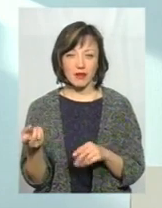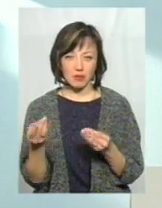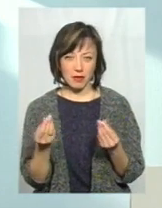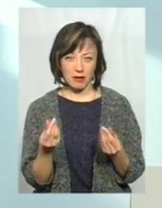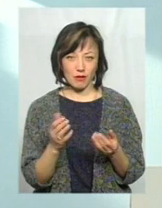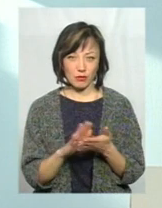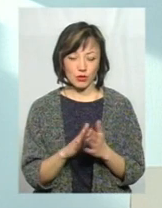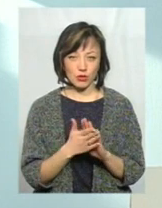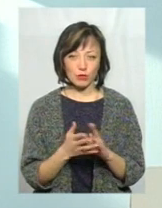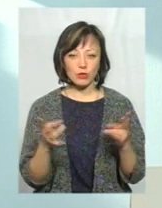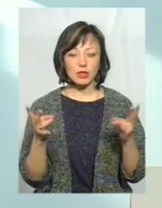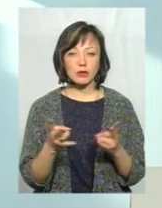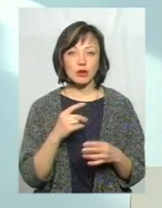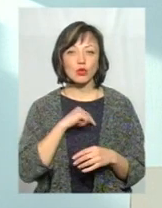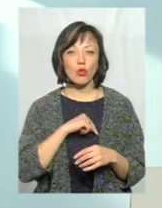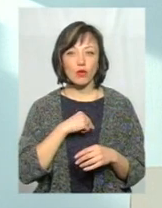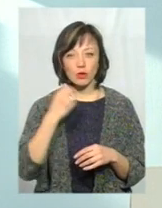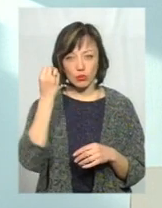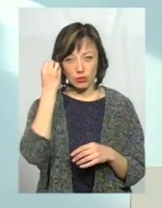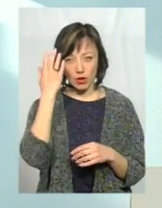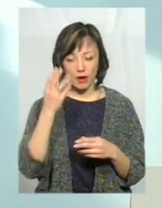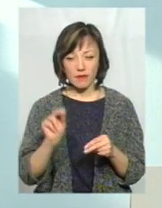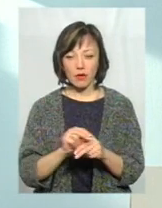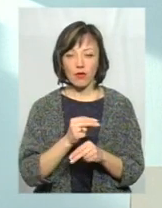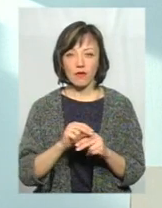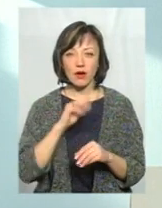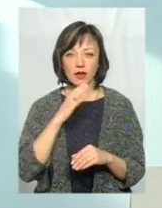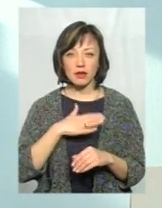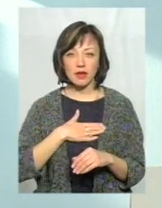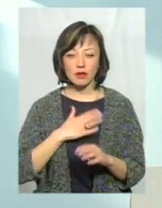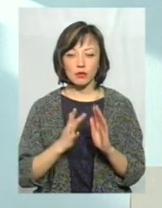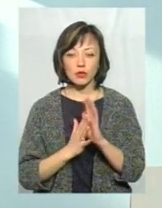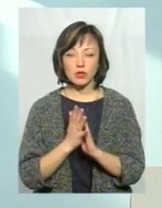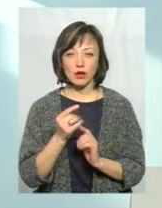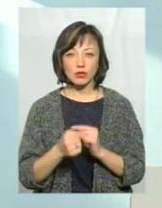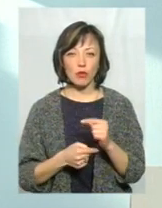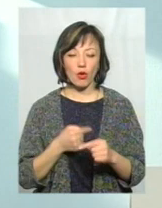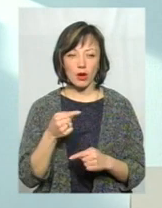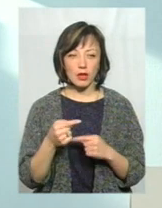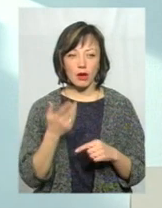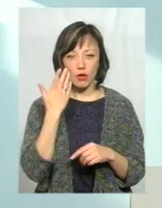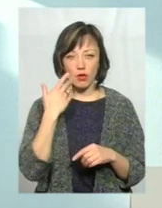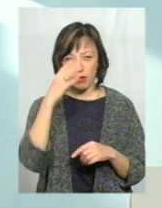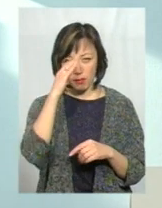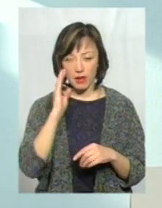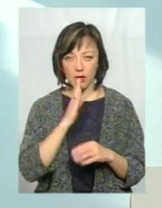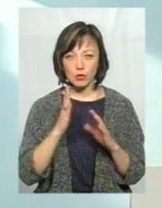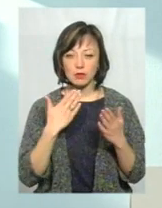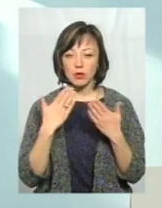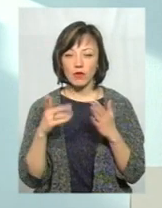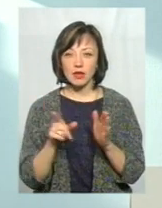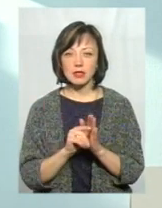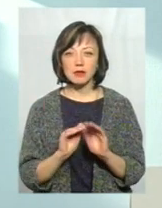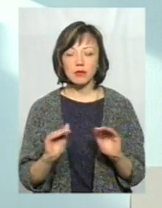площину. Потрібно духовне і культуральне виховання нашого підростаючого покоління. Коли батьки будуть спілкуватися з